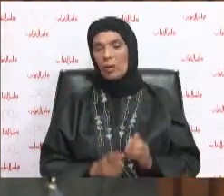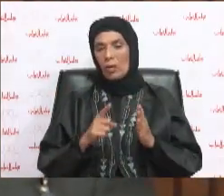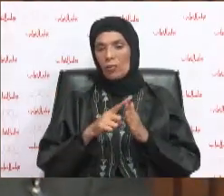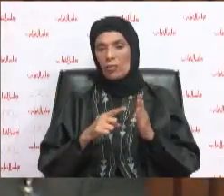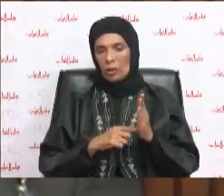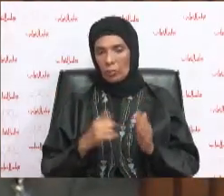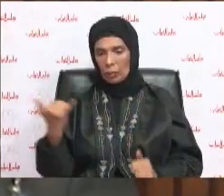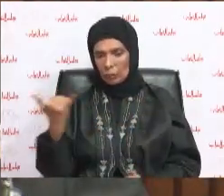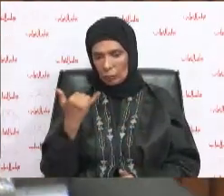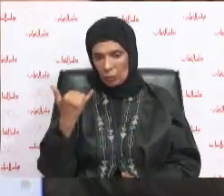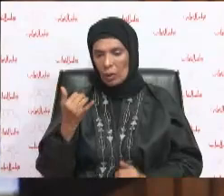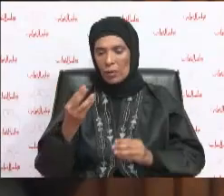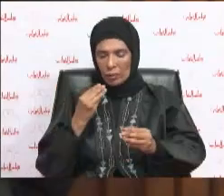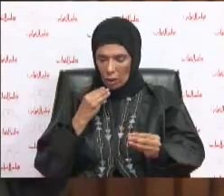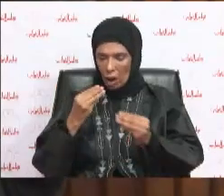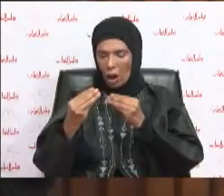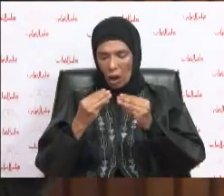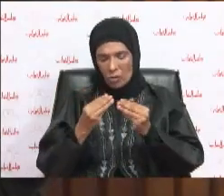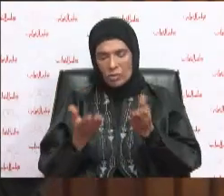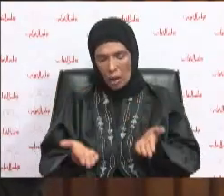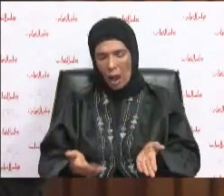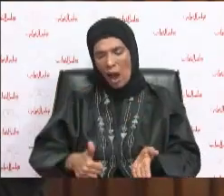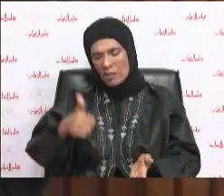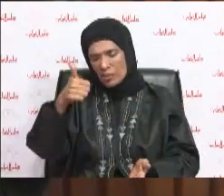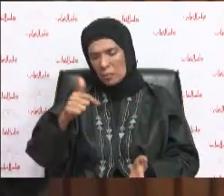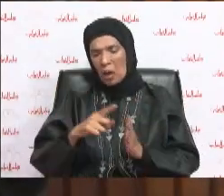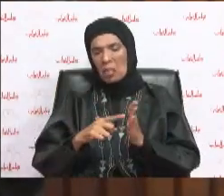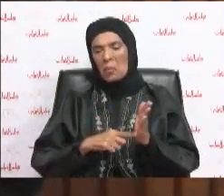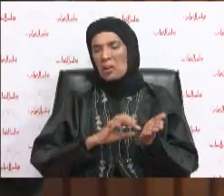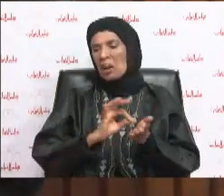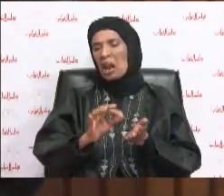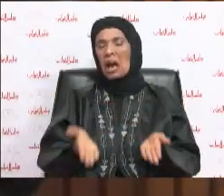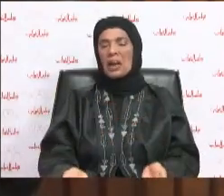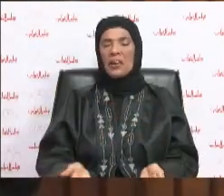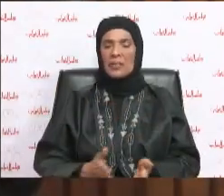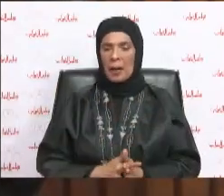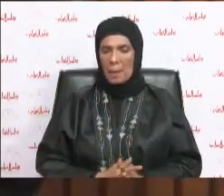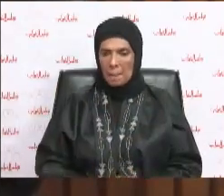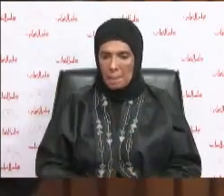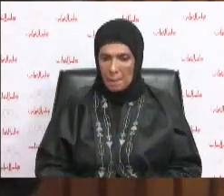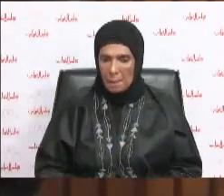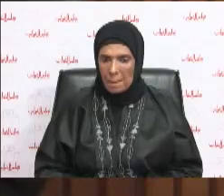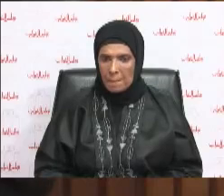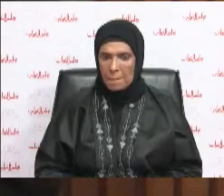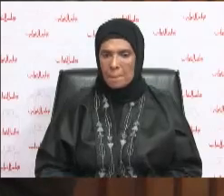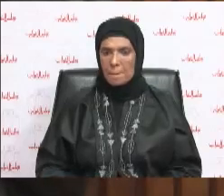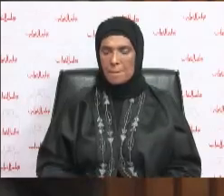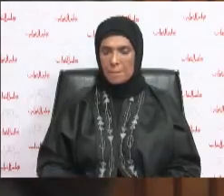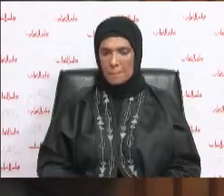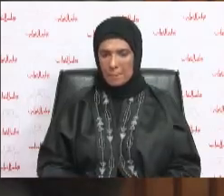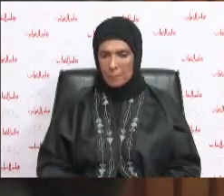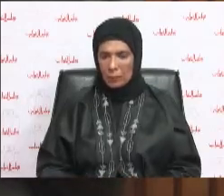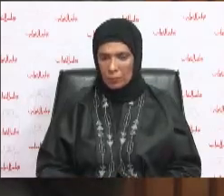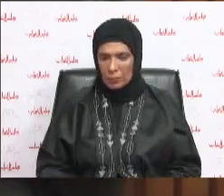كان مطلوب انها تكون ترحل الفصل اللي احنا فيه، ولكن مثل هذه القوانين ما لنا حاجه فيها.